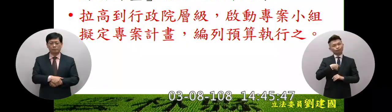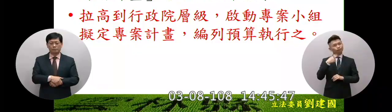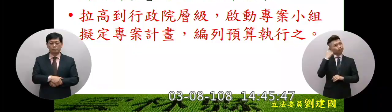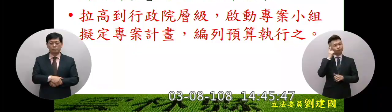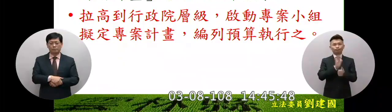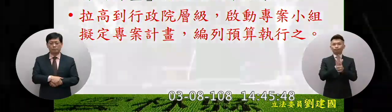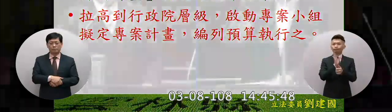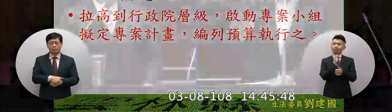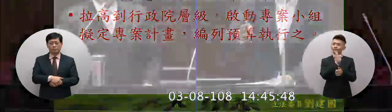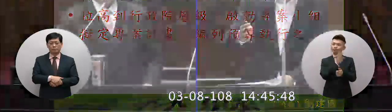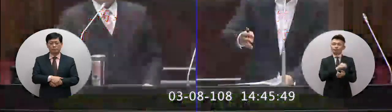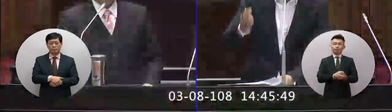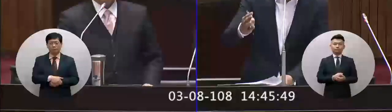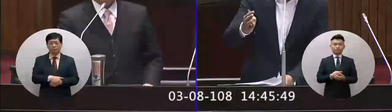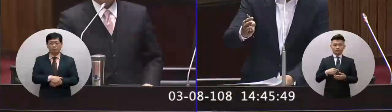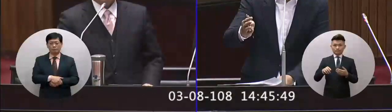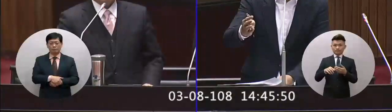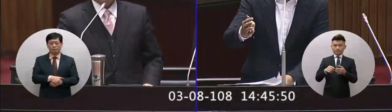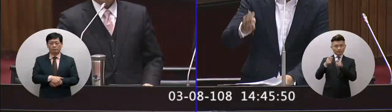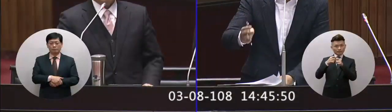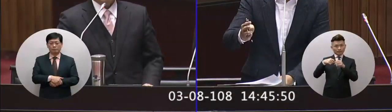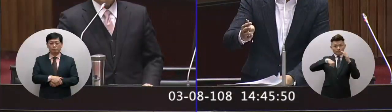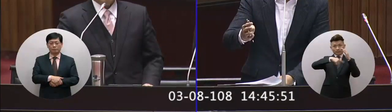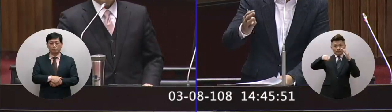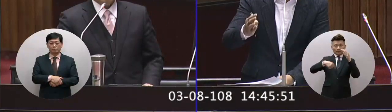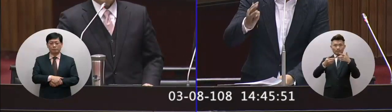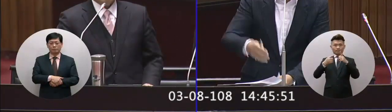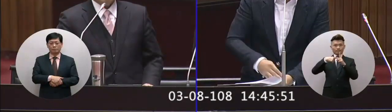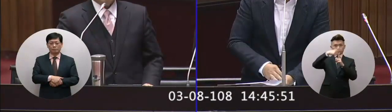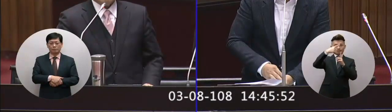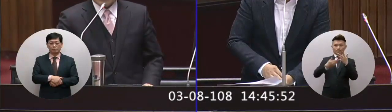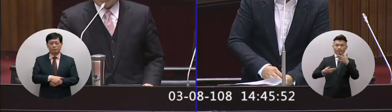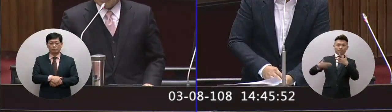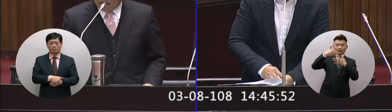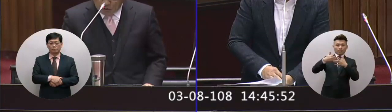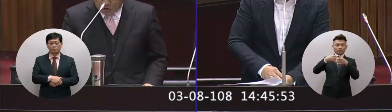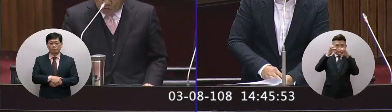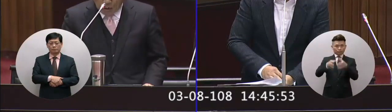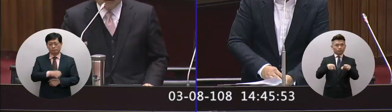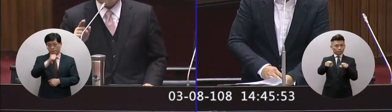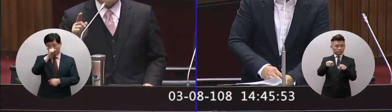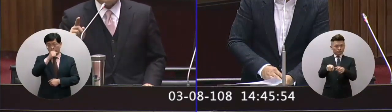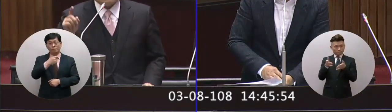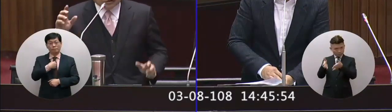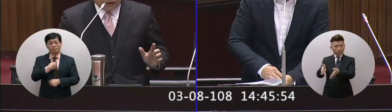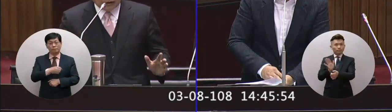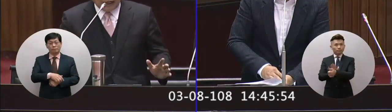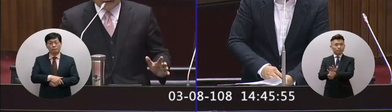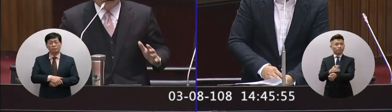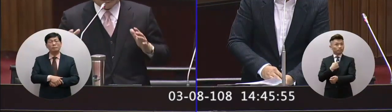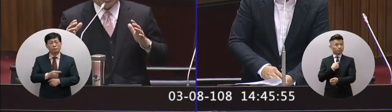是不是趁現在這個時間可以進入一個院籍的專案的處理的因應的計劃好我